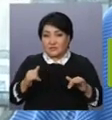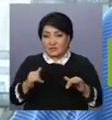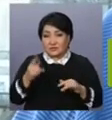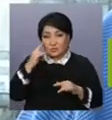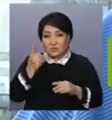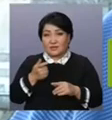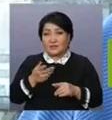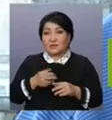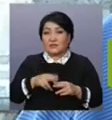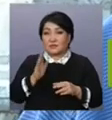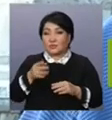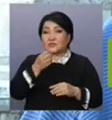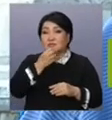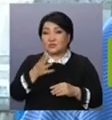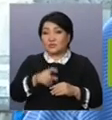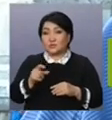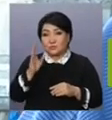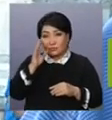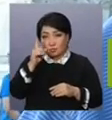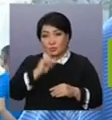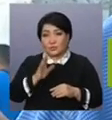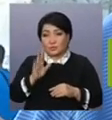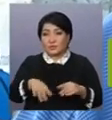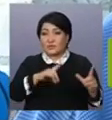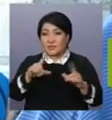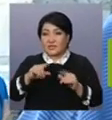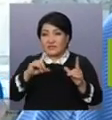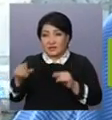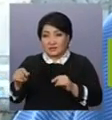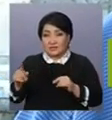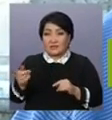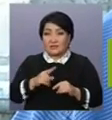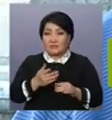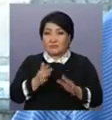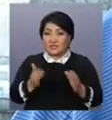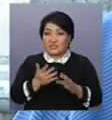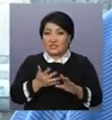Во-первых, людям будет удобнее передвигаться, и меньше будет, очередей.